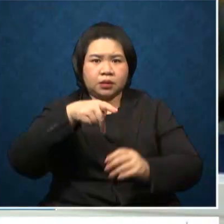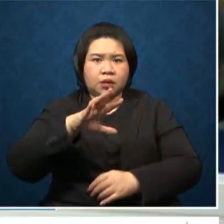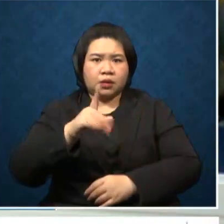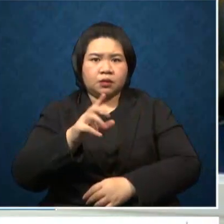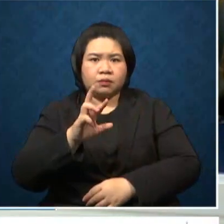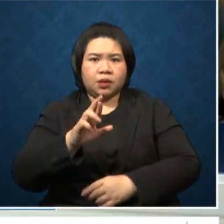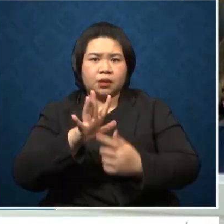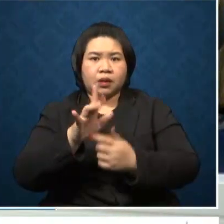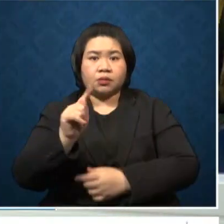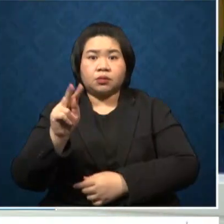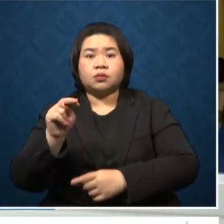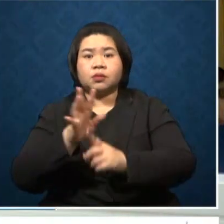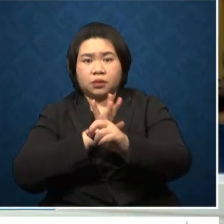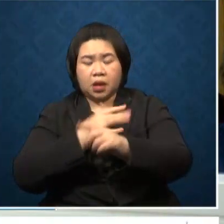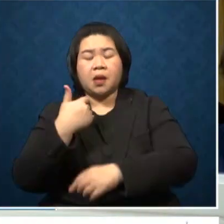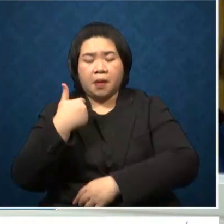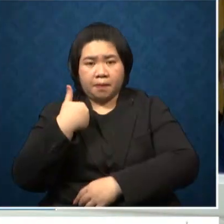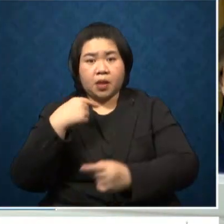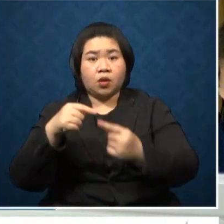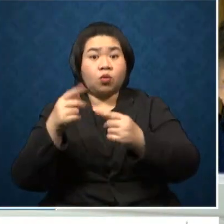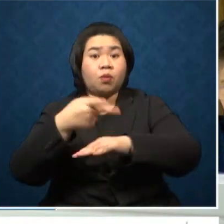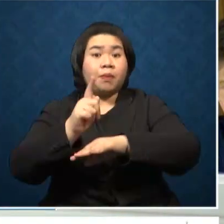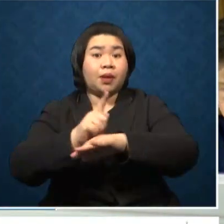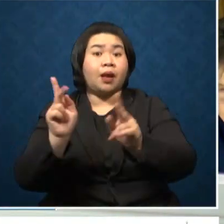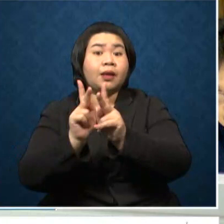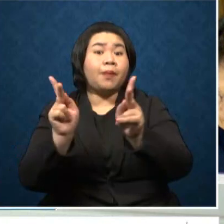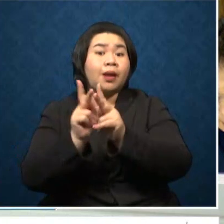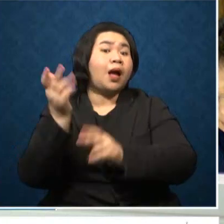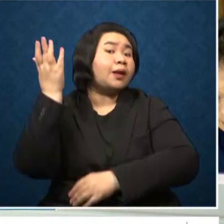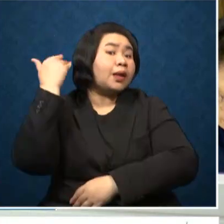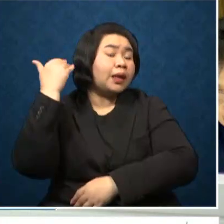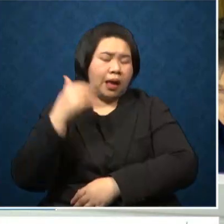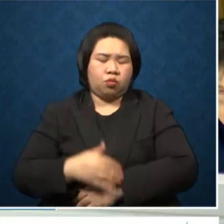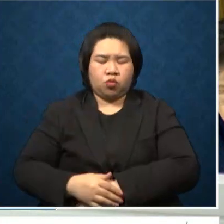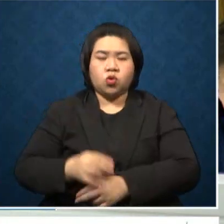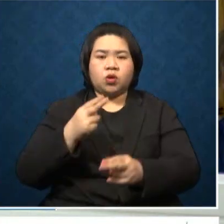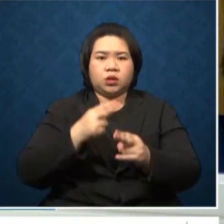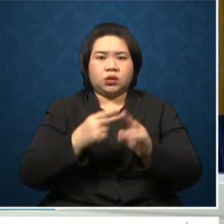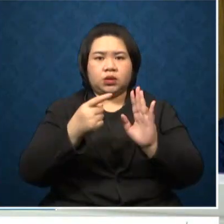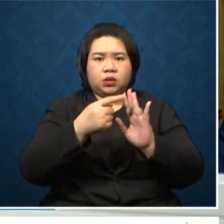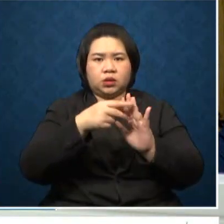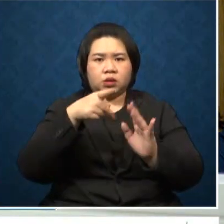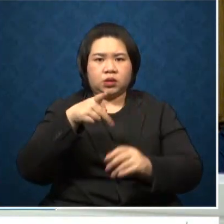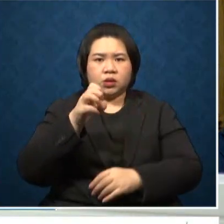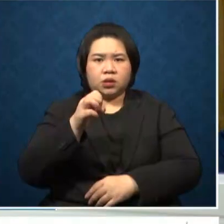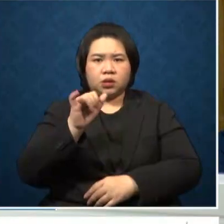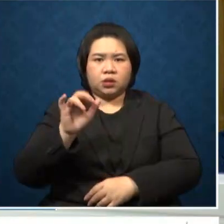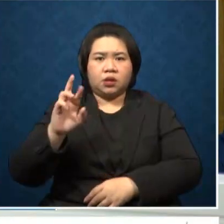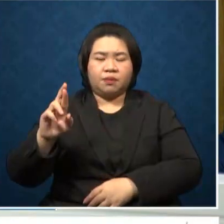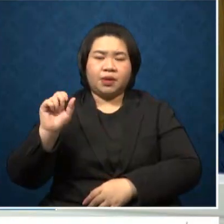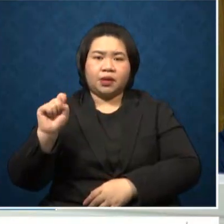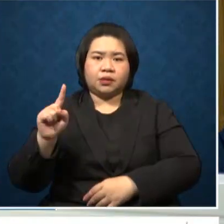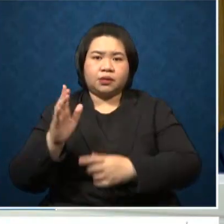ยุติธรรมดำรงประธานคณะกรรมการอัยการและนายเพียงศักดิ์สมบัติทองก่อนอธิบดี